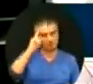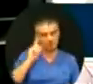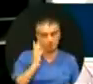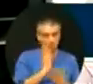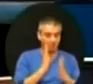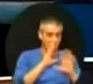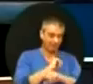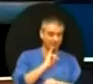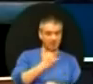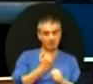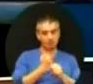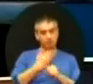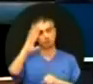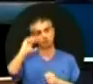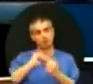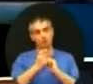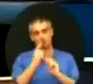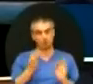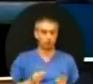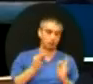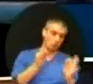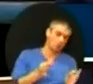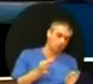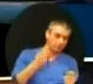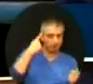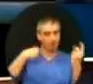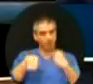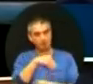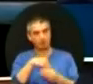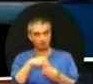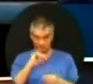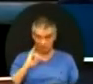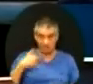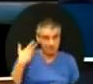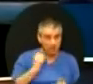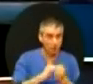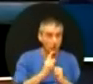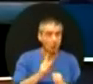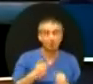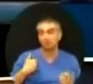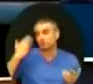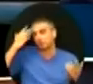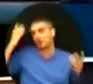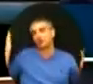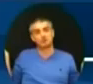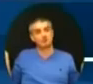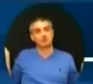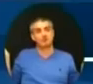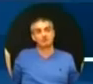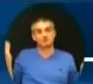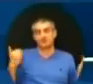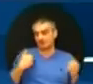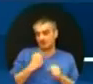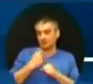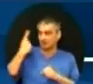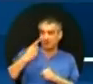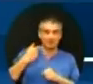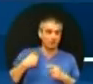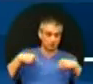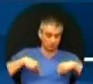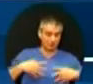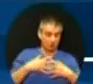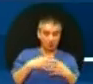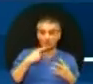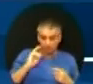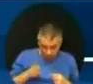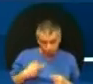עד הערב תהיה הצבעה, כי כל פעם דוחים והתחכמויות ועניינים. תהיה או לא תהיה הצבעה? לא יודע, אתה יודע, אני מלא הנחיות. אם יושב ראש הקואליציה יגיד